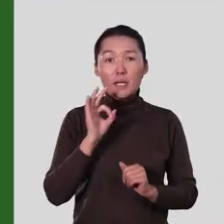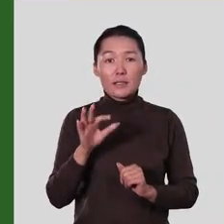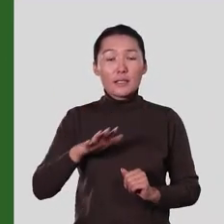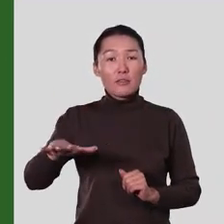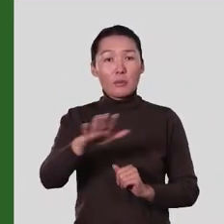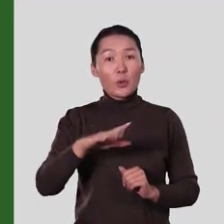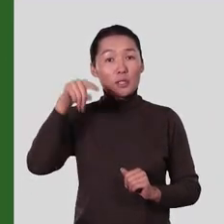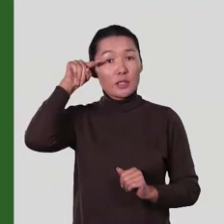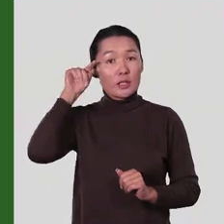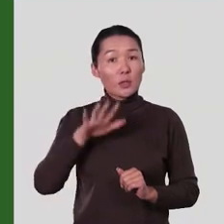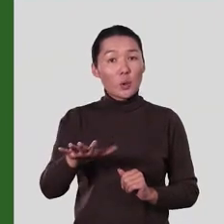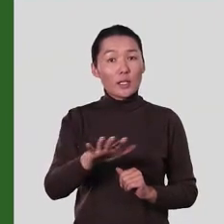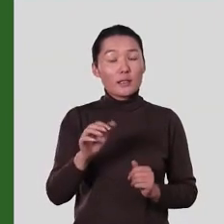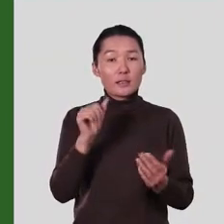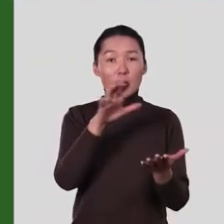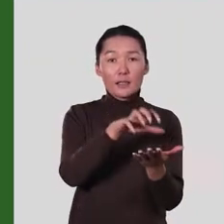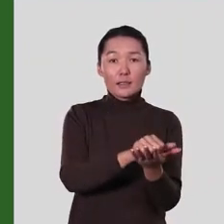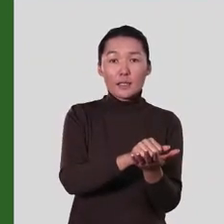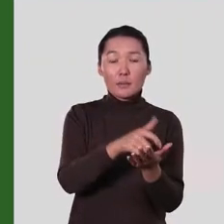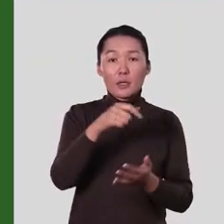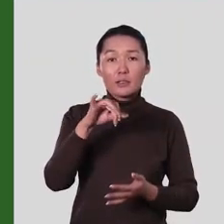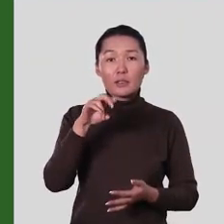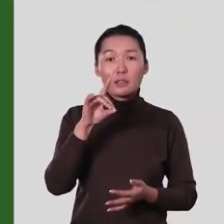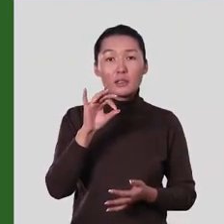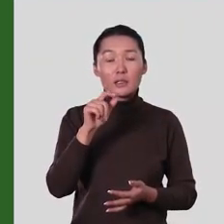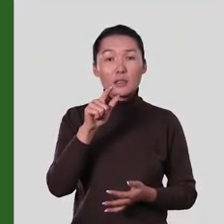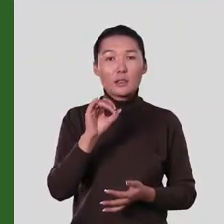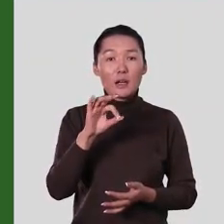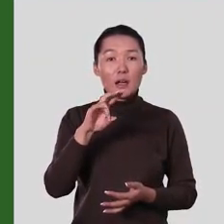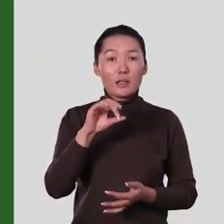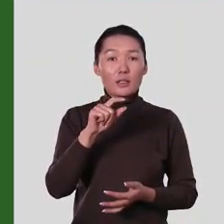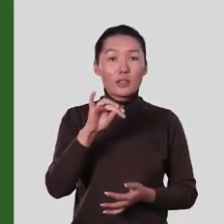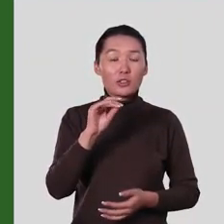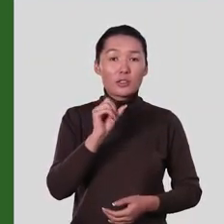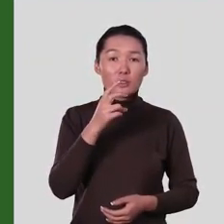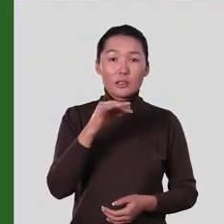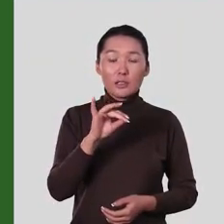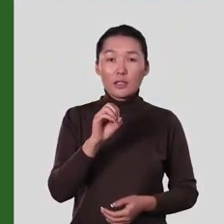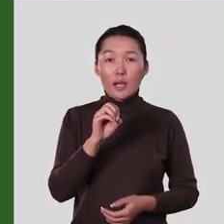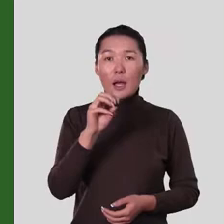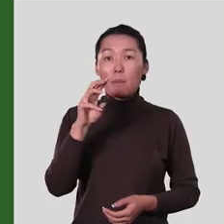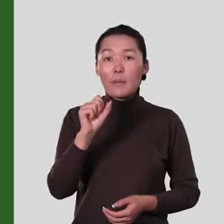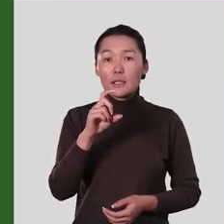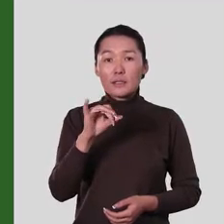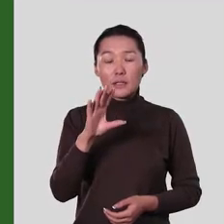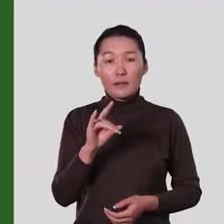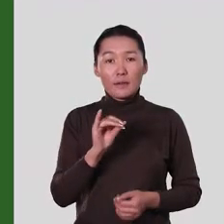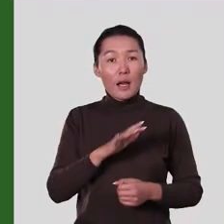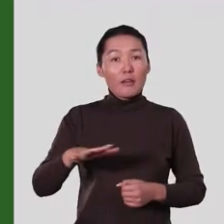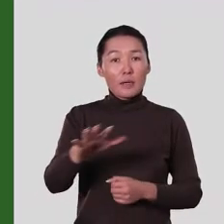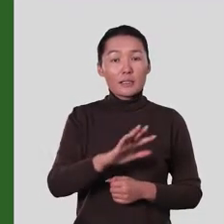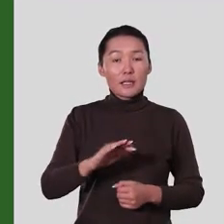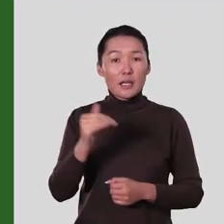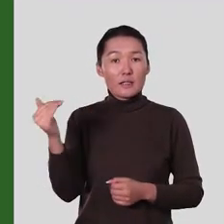территории Кыргызстана занимают гидрогеологические массивы. В пространстве они